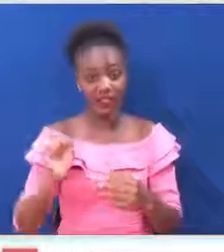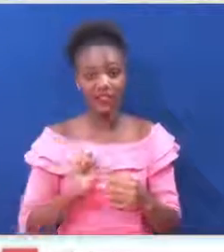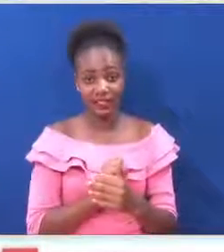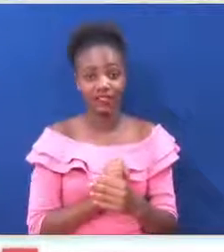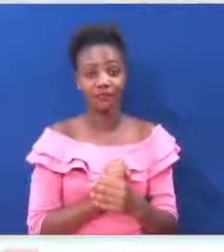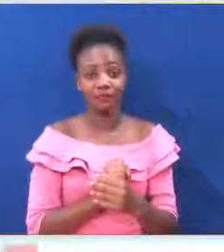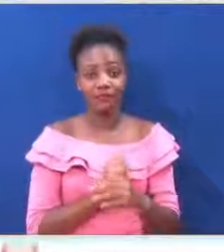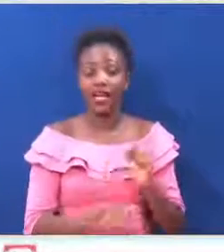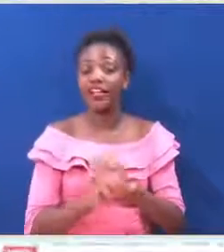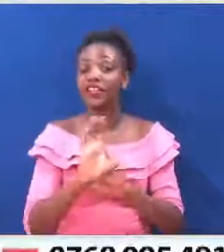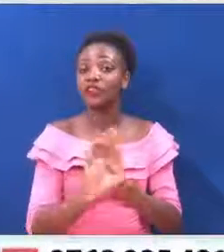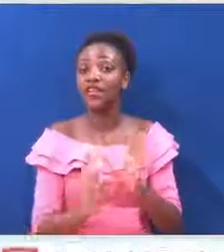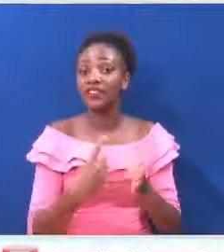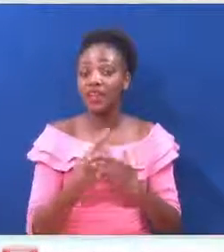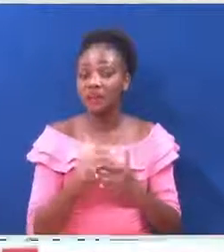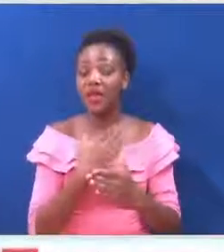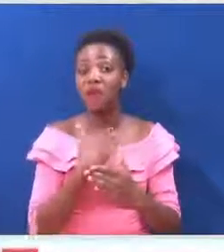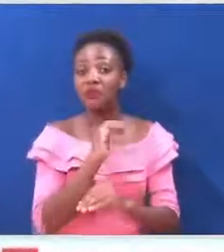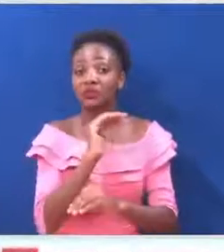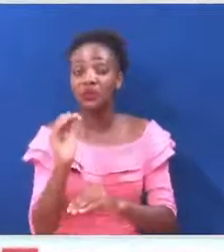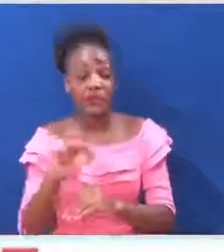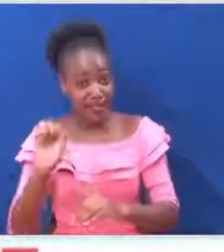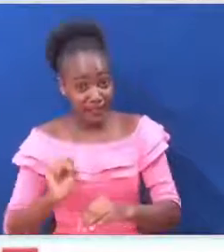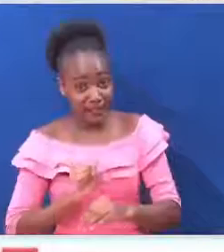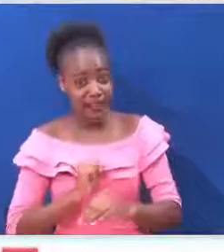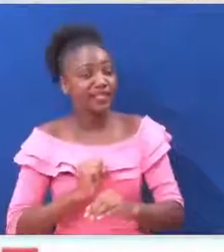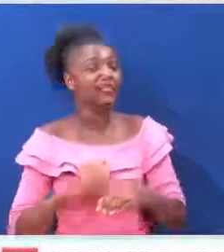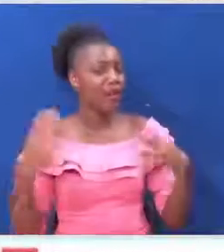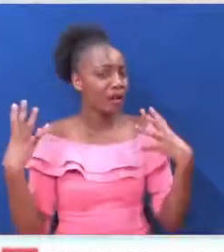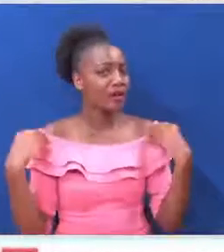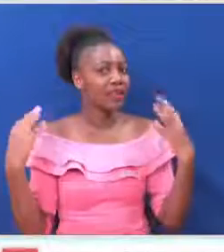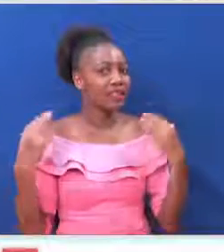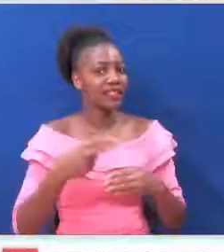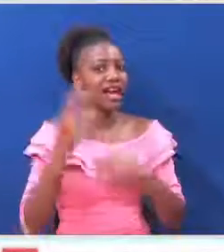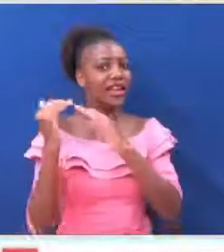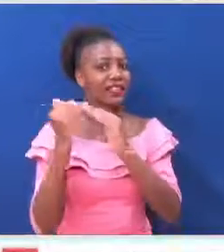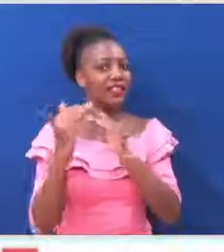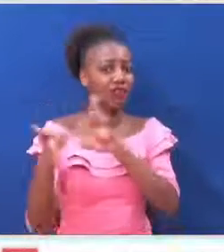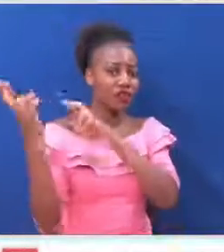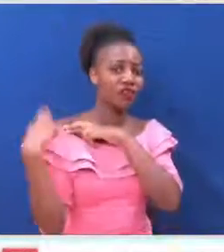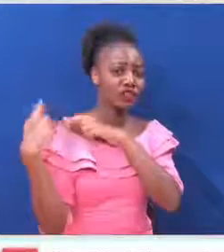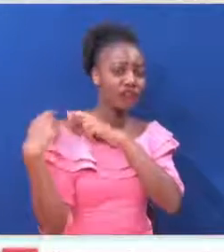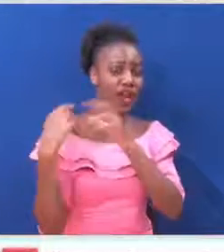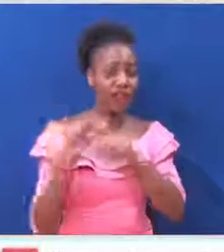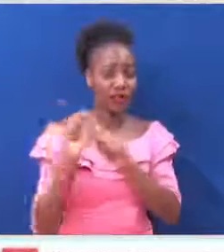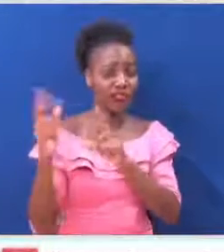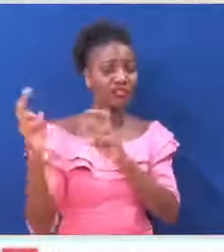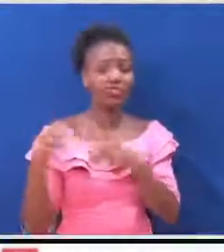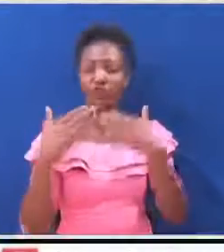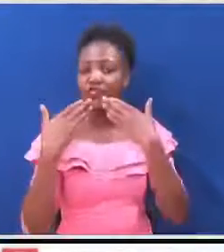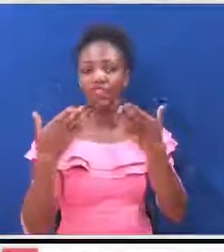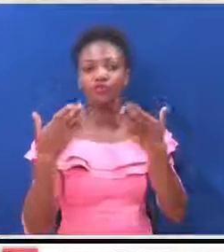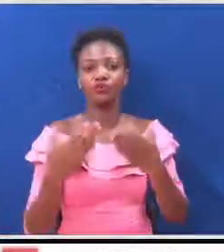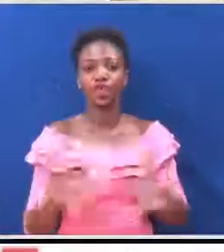under the constitution i therefore urge that the senate exercises the highest level of responsibility on this matter i thank